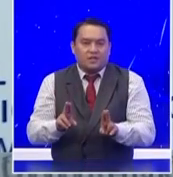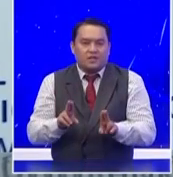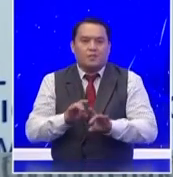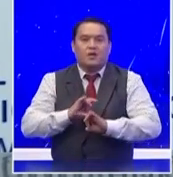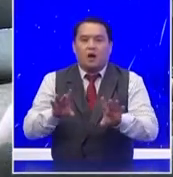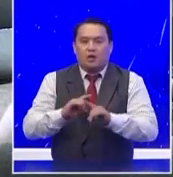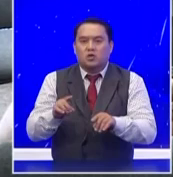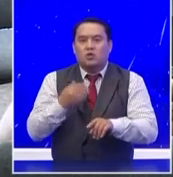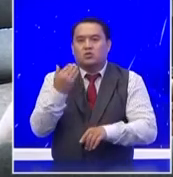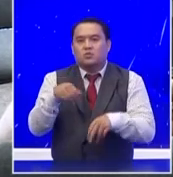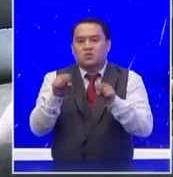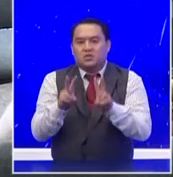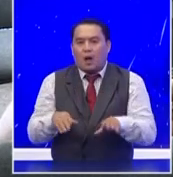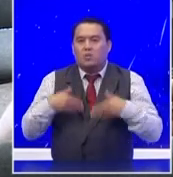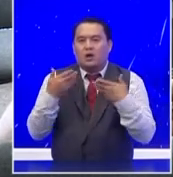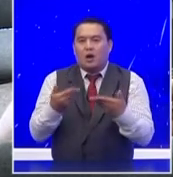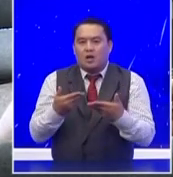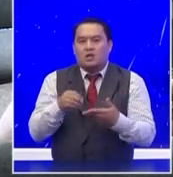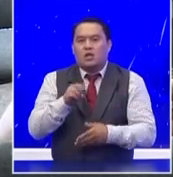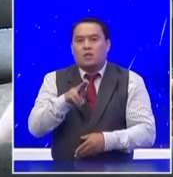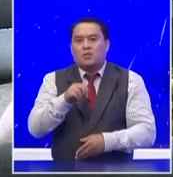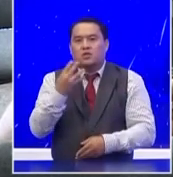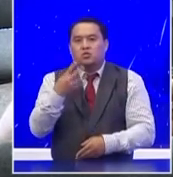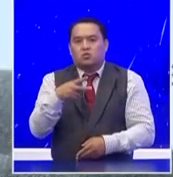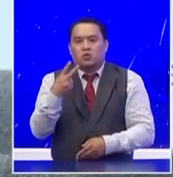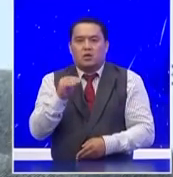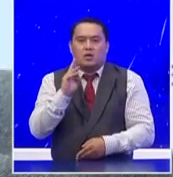заявки. По словам спикера, обращения отправляются на сайт